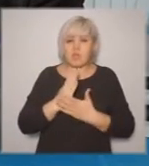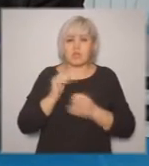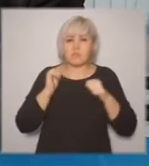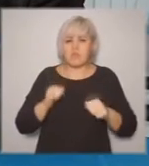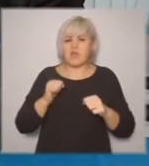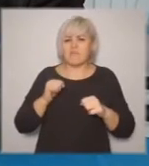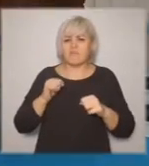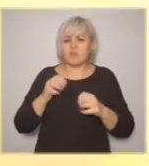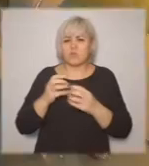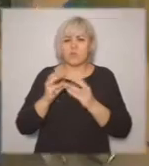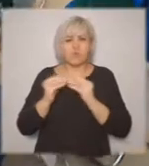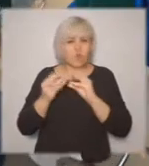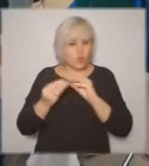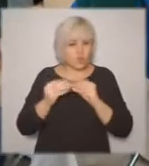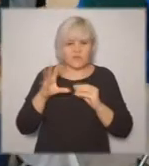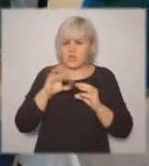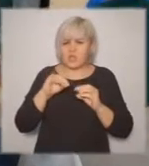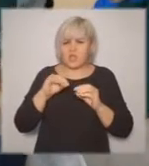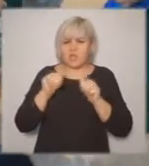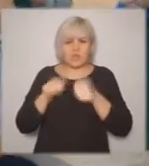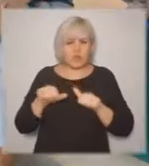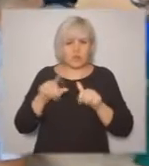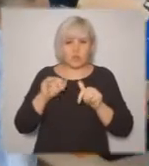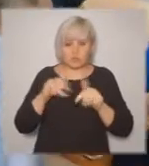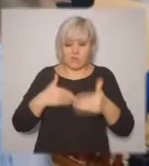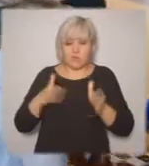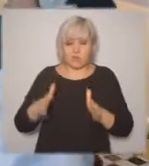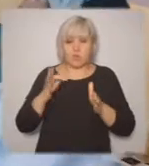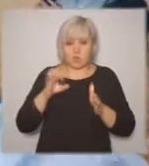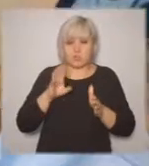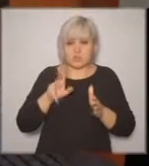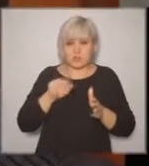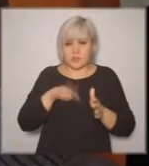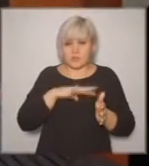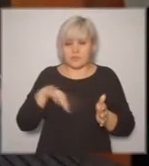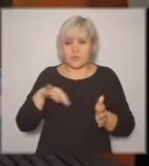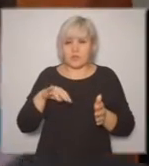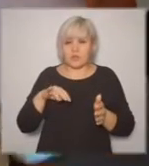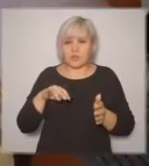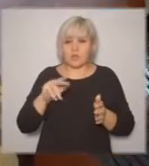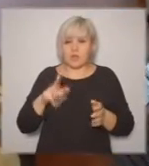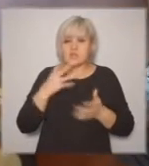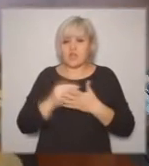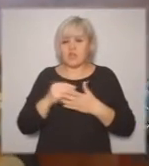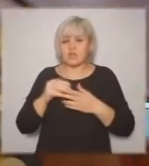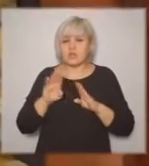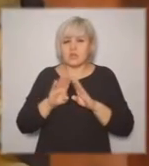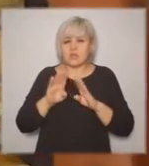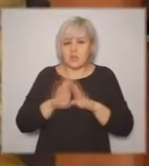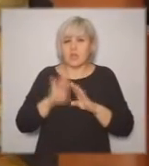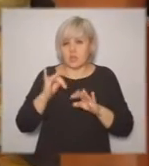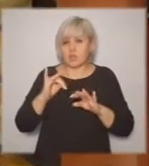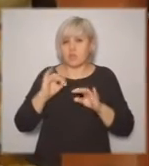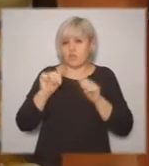все фигуры на доске. Как свои фигуры, так и фигуры соперника. После того, как они передвинули фигуру, они